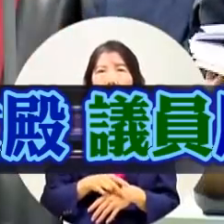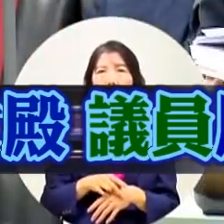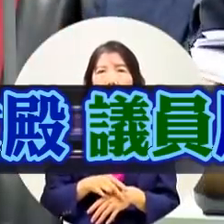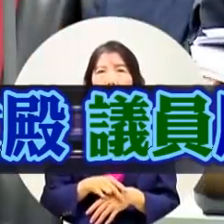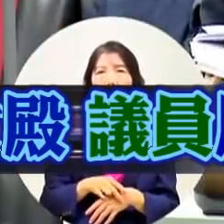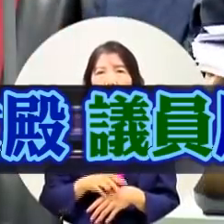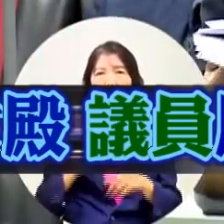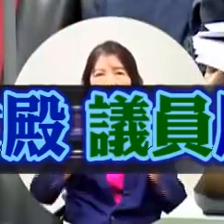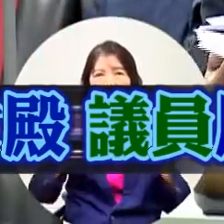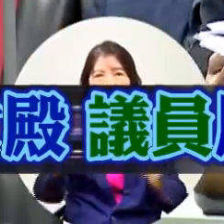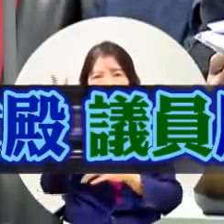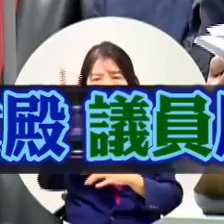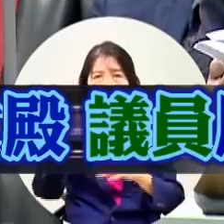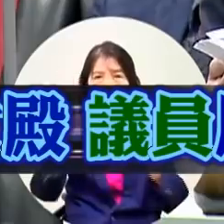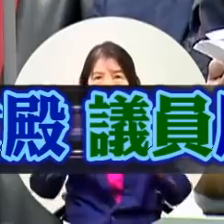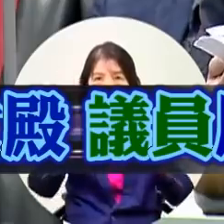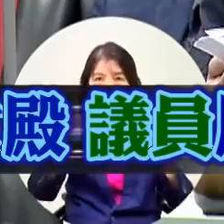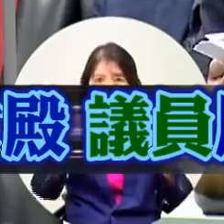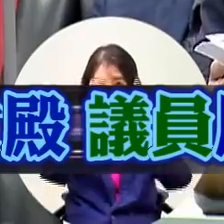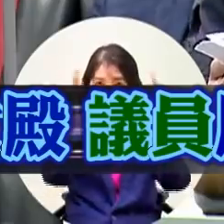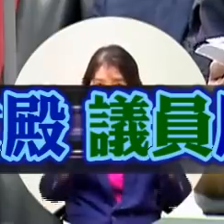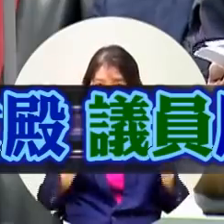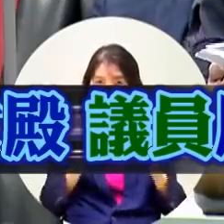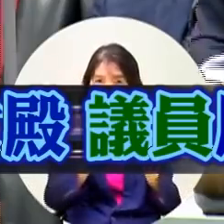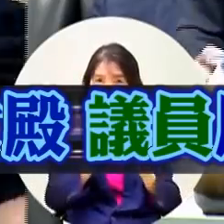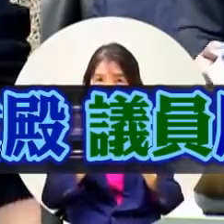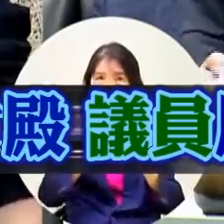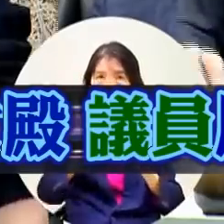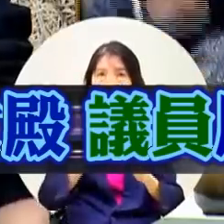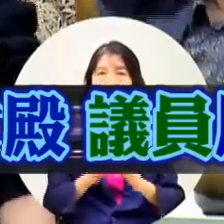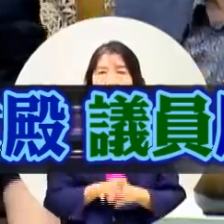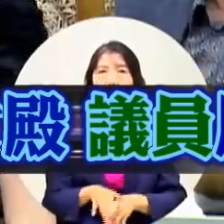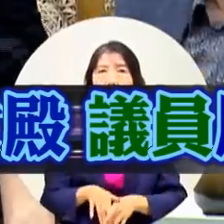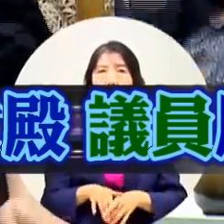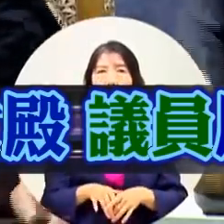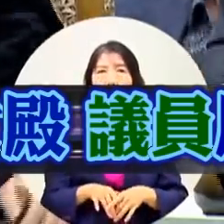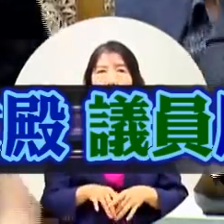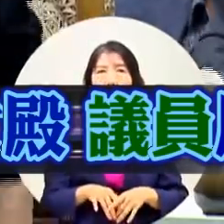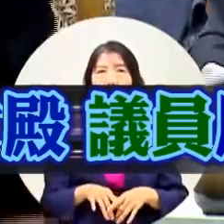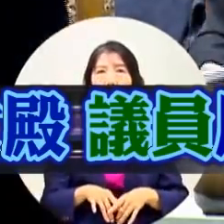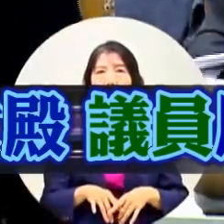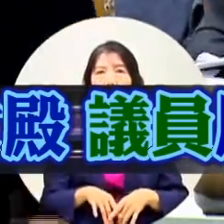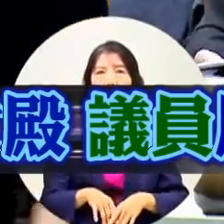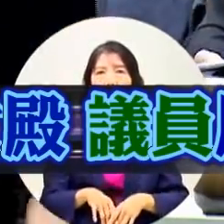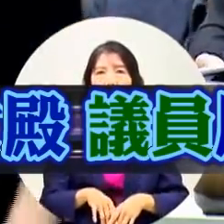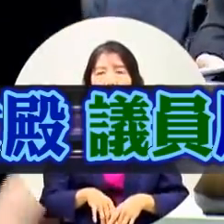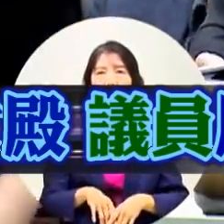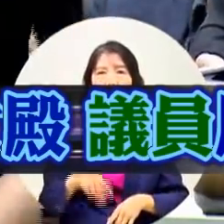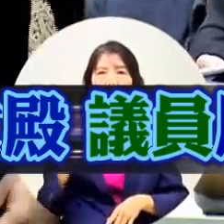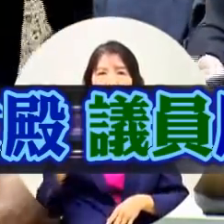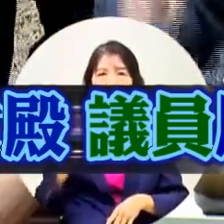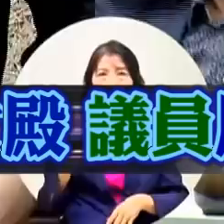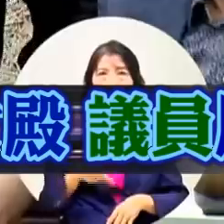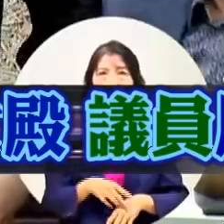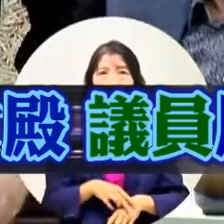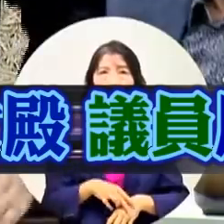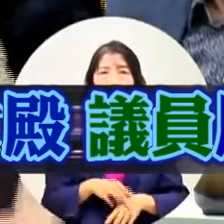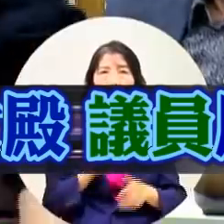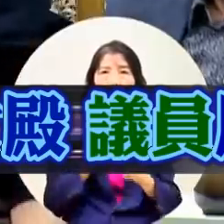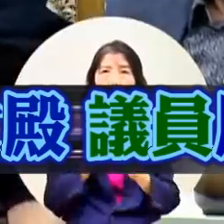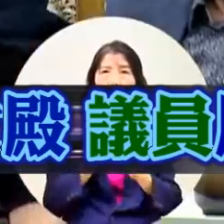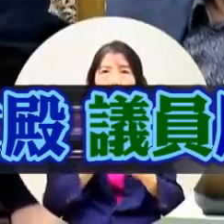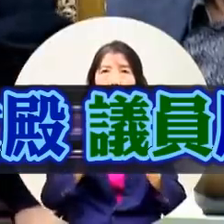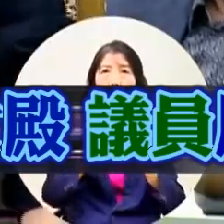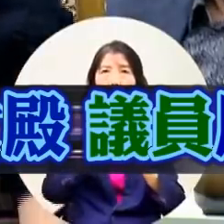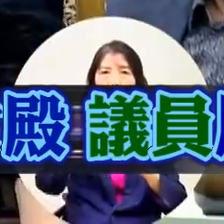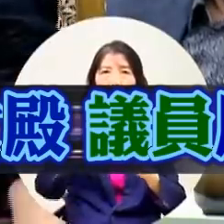大树有大佛。 哦，好，大树区。 大树有大佛。 好 ，OK， 你回答了大树区啊。再来，那个请教、局长，你可